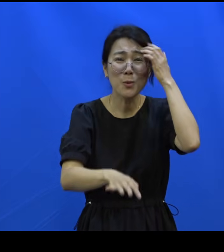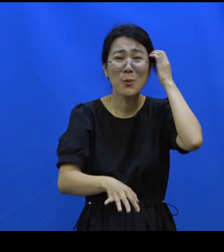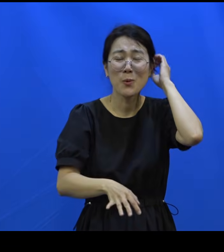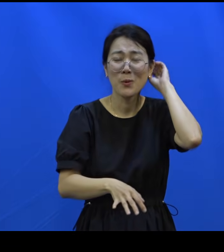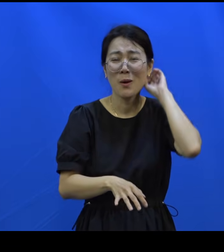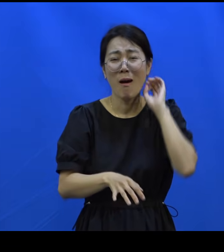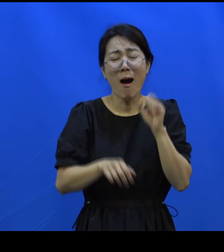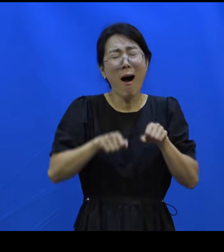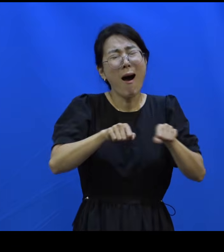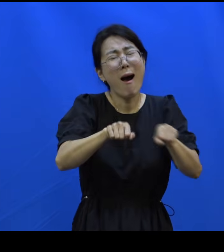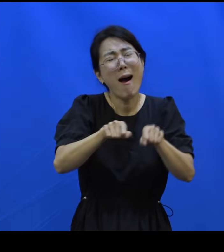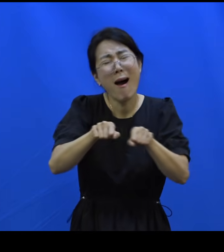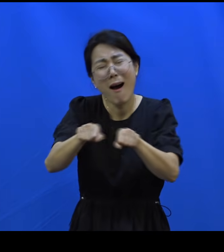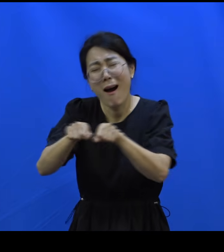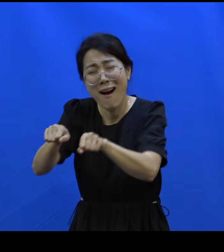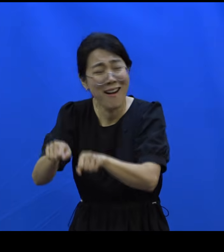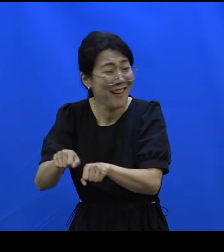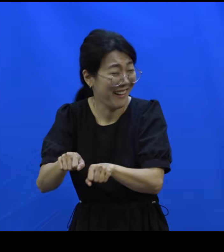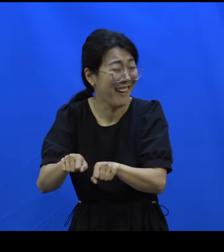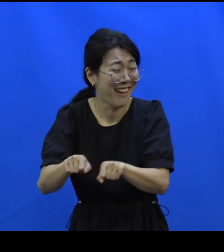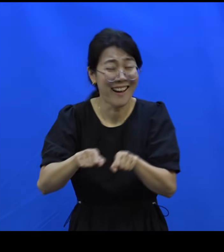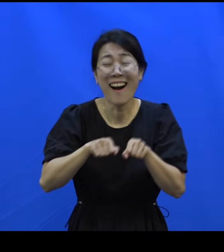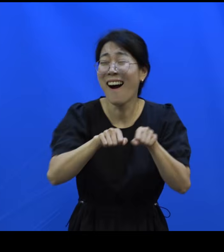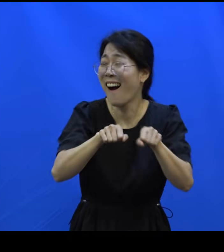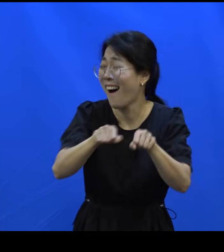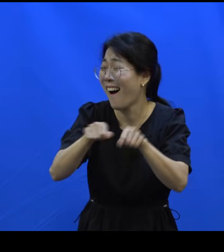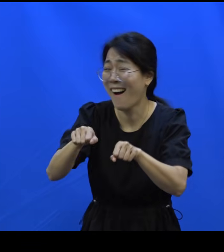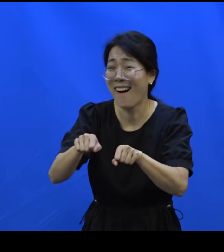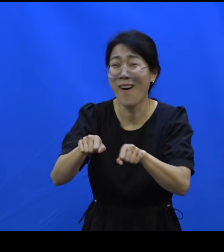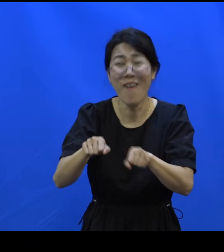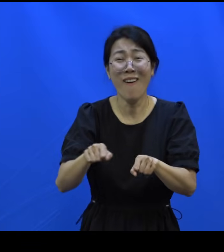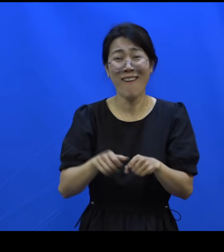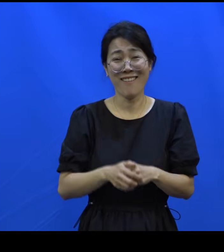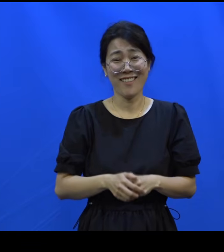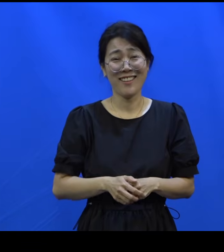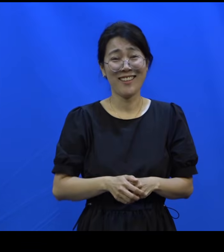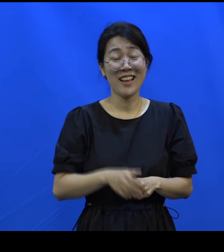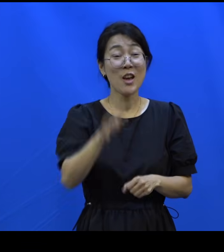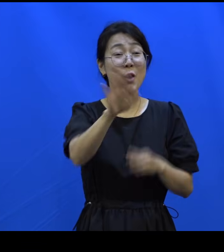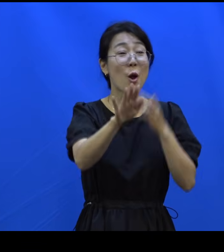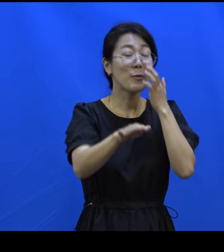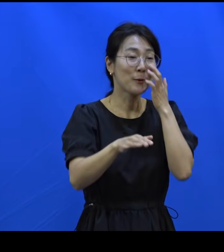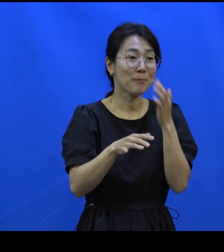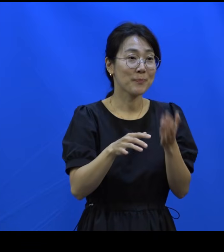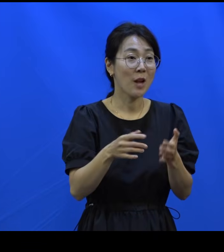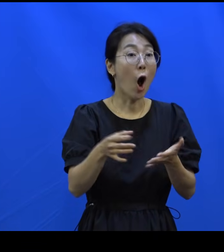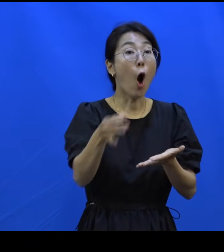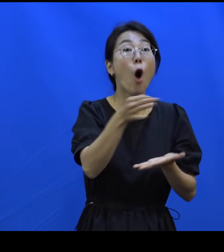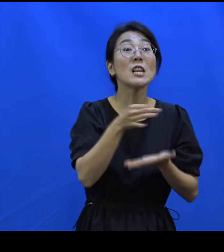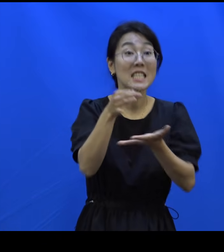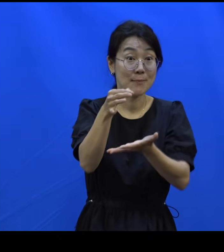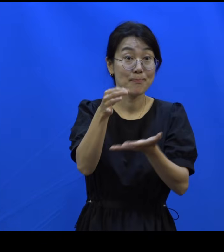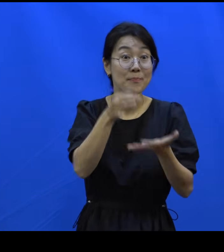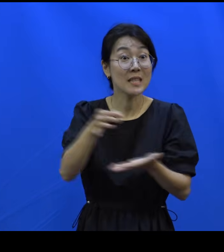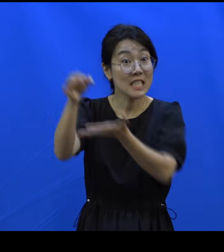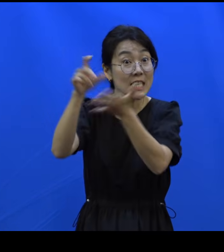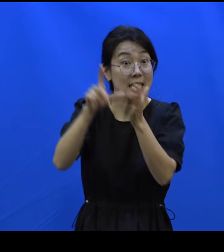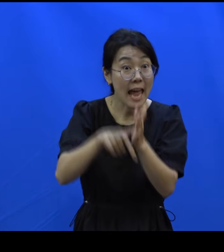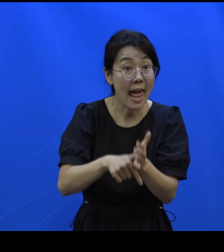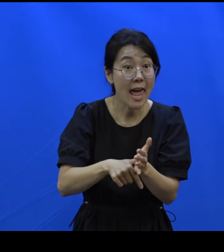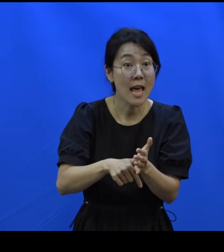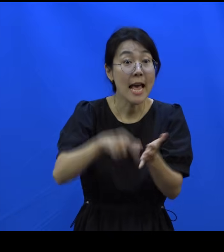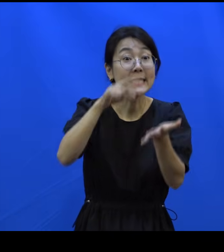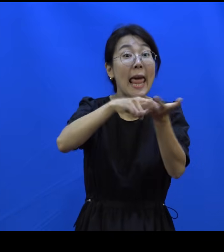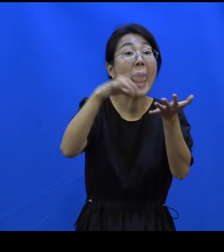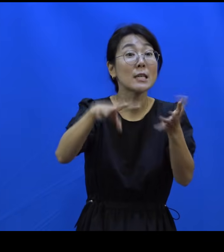기도를 강제로 할 수가 있겠습니까? 선교를 강제로 할 수가 있겠습니까, 여러분? 헌금을 세금 거두듯이 강제 징수할 수가 있겠습니까, 여러분?